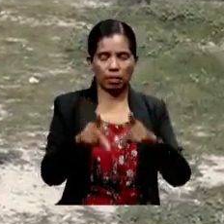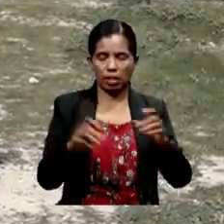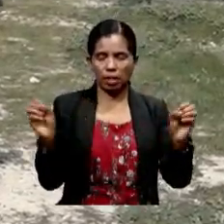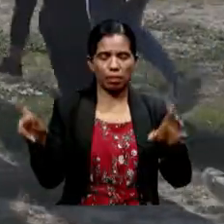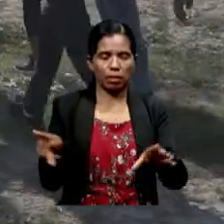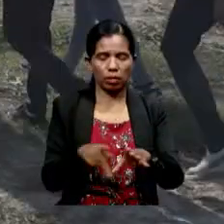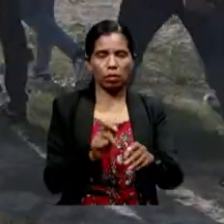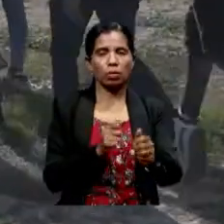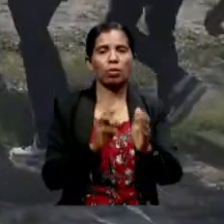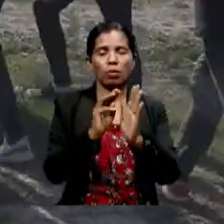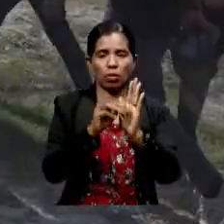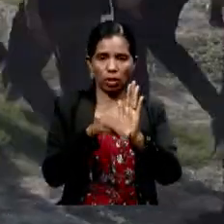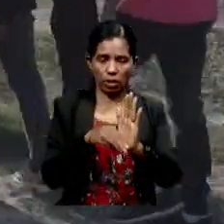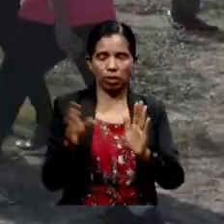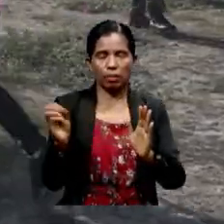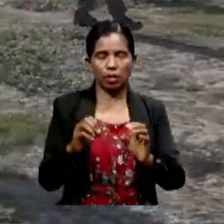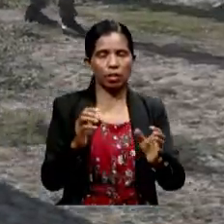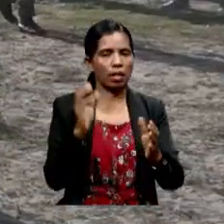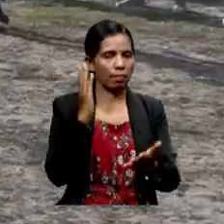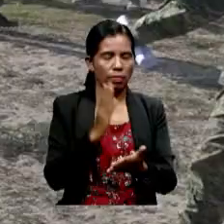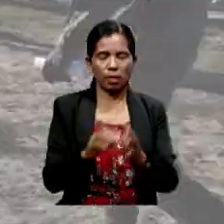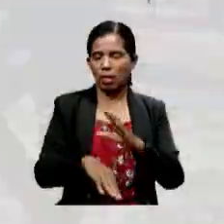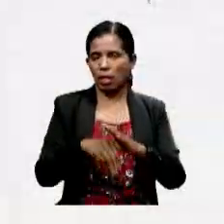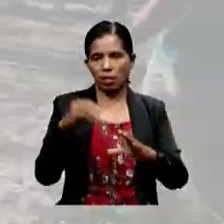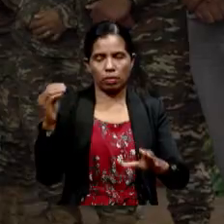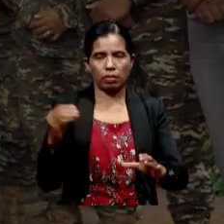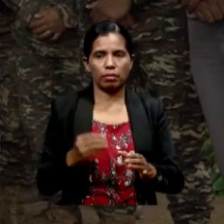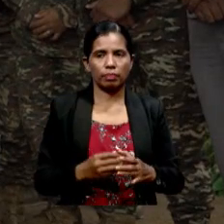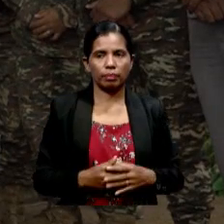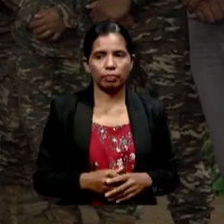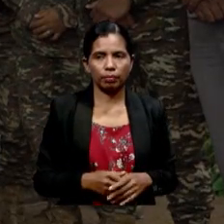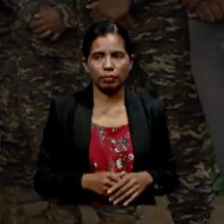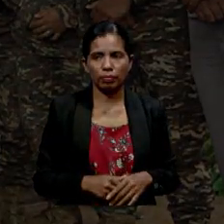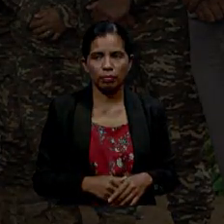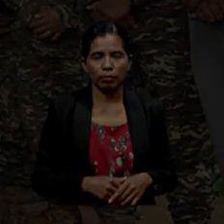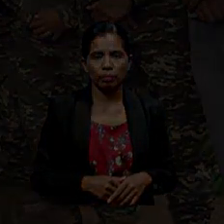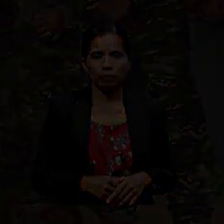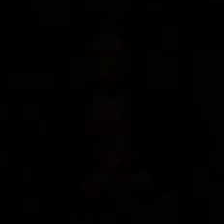horario nebe komisaun desidi konsidera eliminado. Juan Carlos Tomeda Silva, GMN.